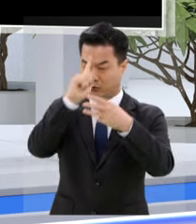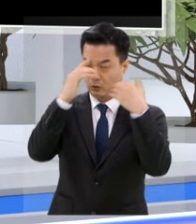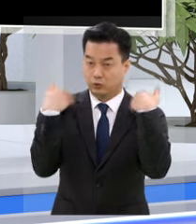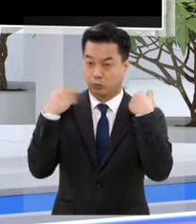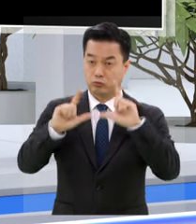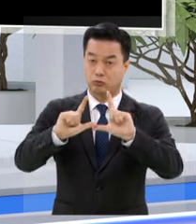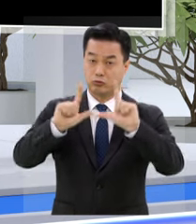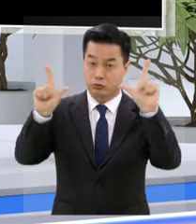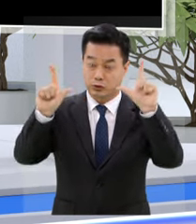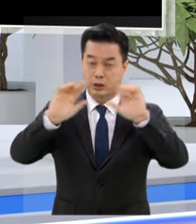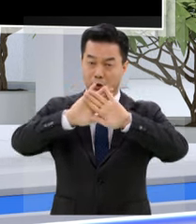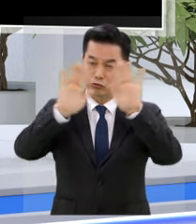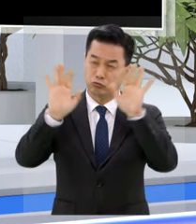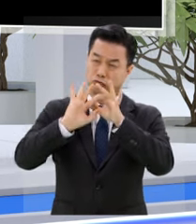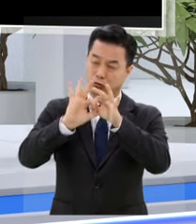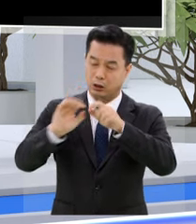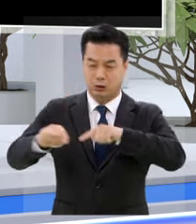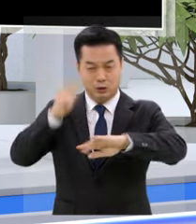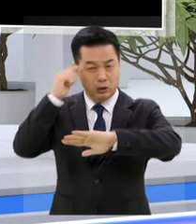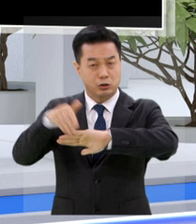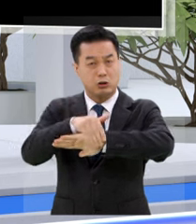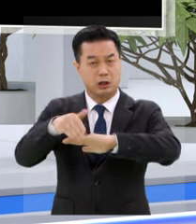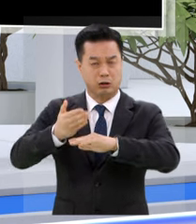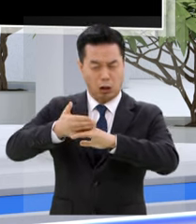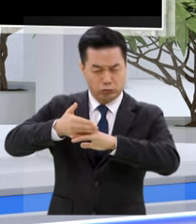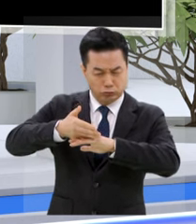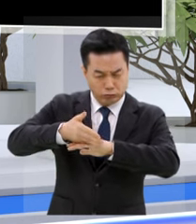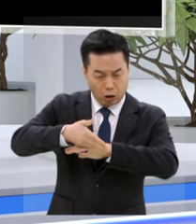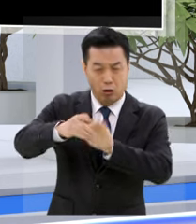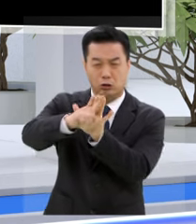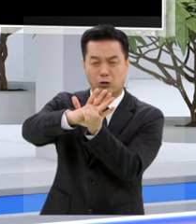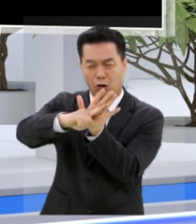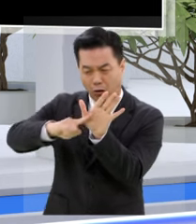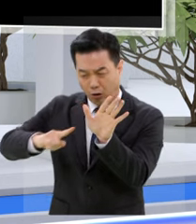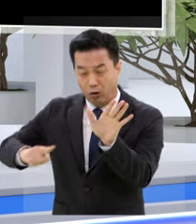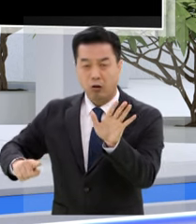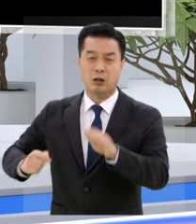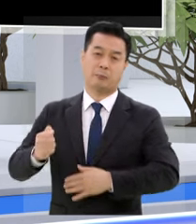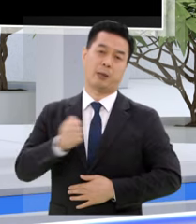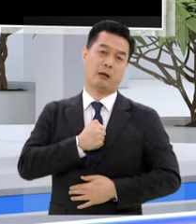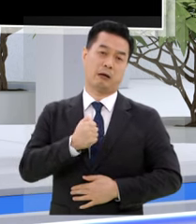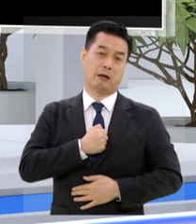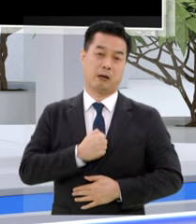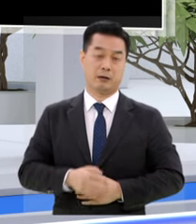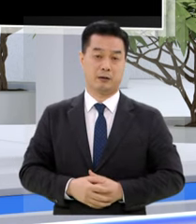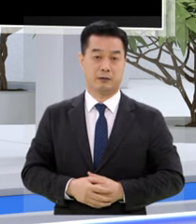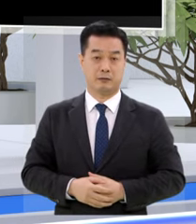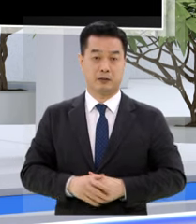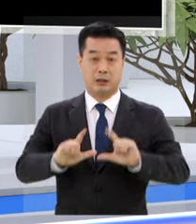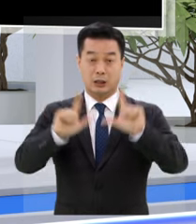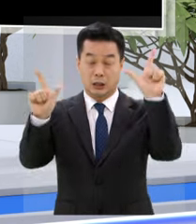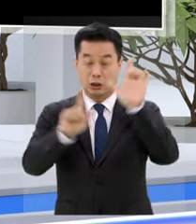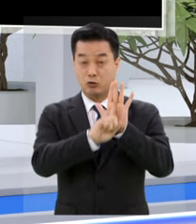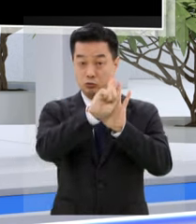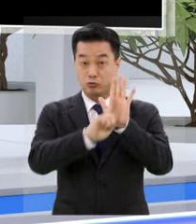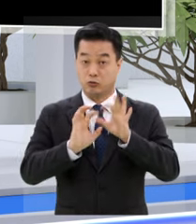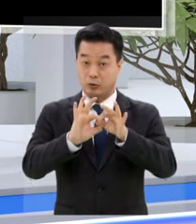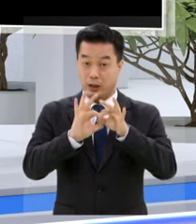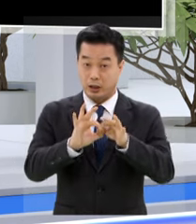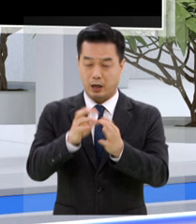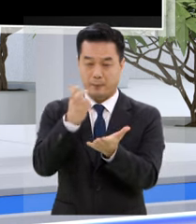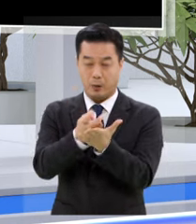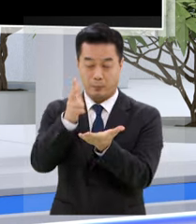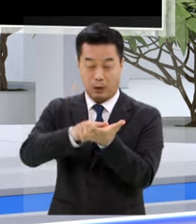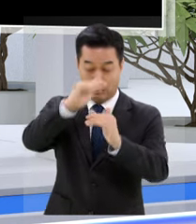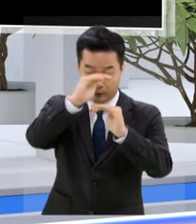정책은 너무 더디고 매우 뒤쳐져 있습니다 기후위기 관련한 입법 과제는